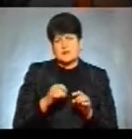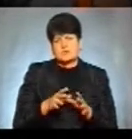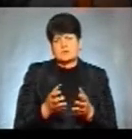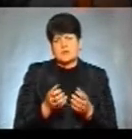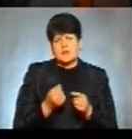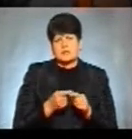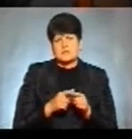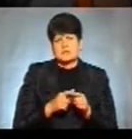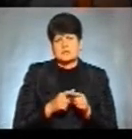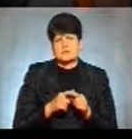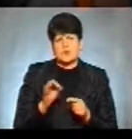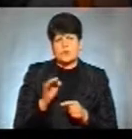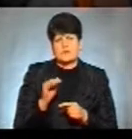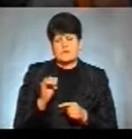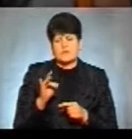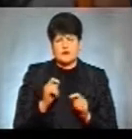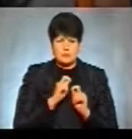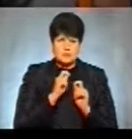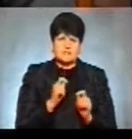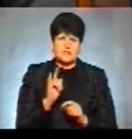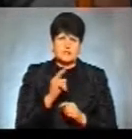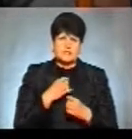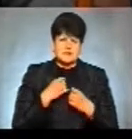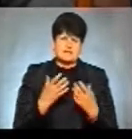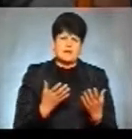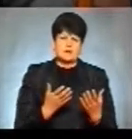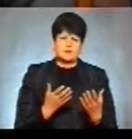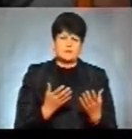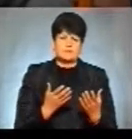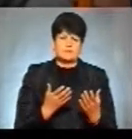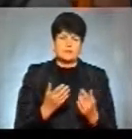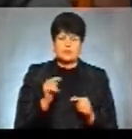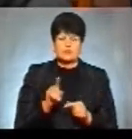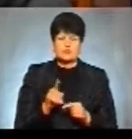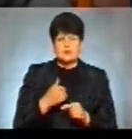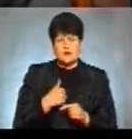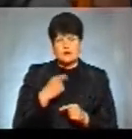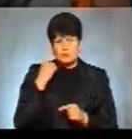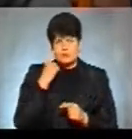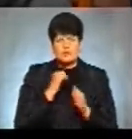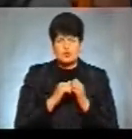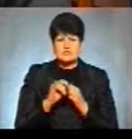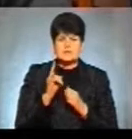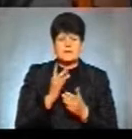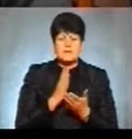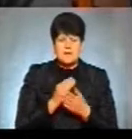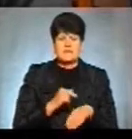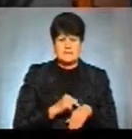це за офіру і подарувати дитині свято. Тому що я думаю, що кожна дитина має